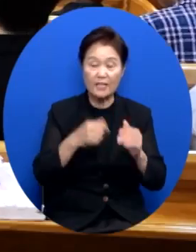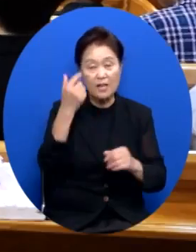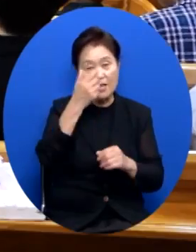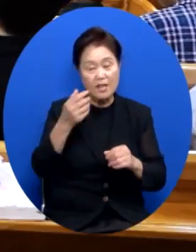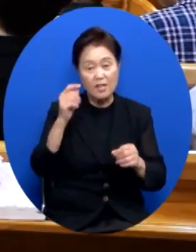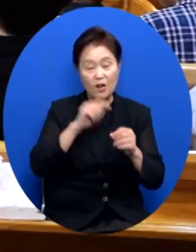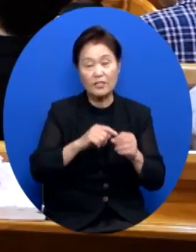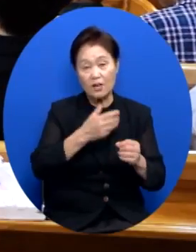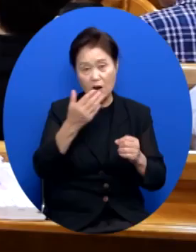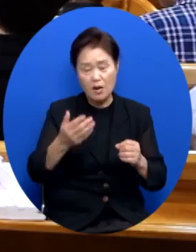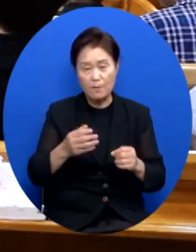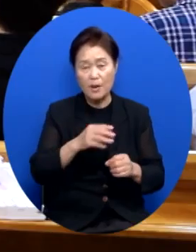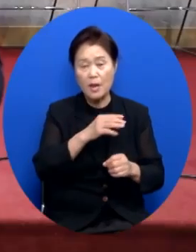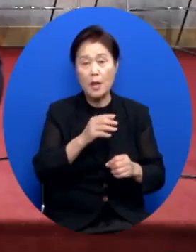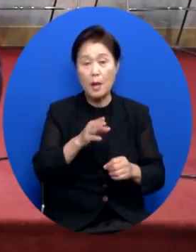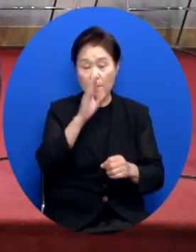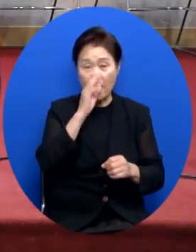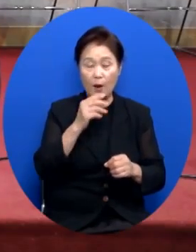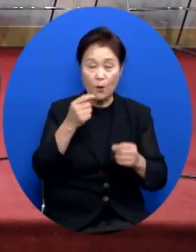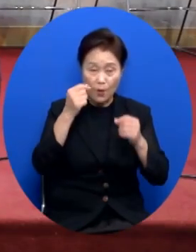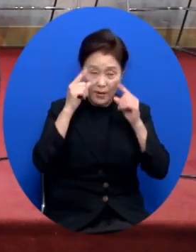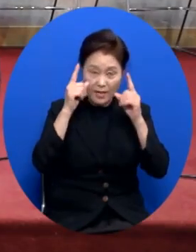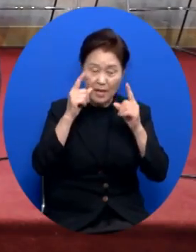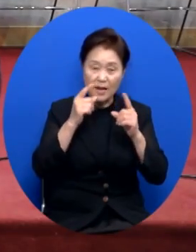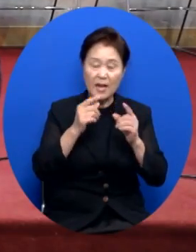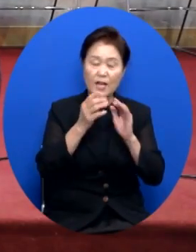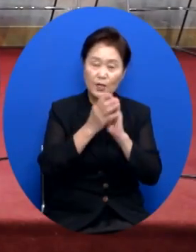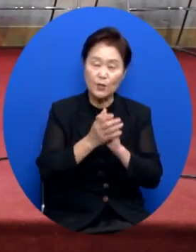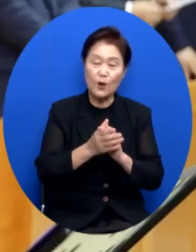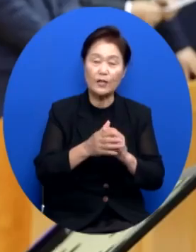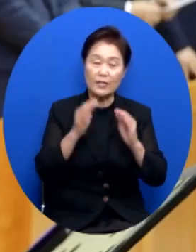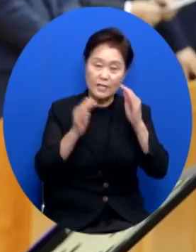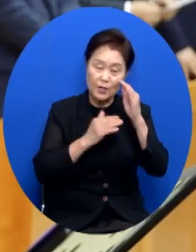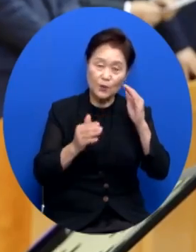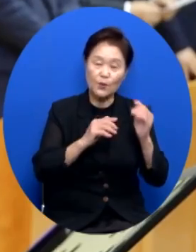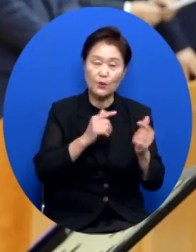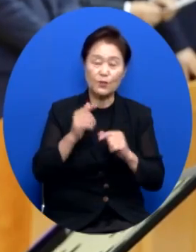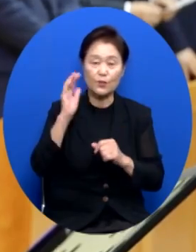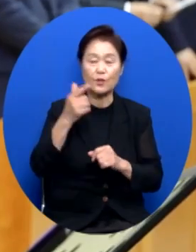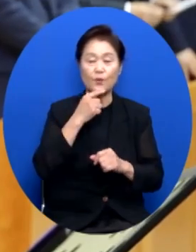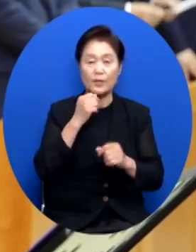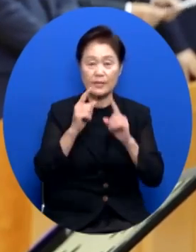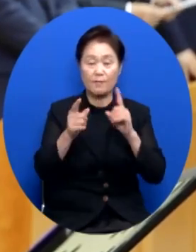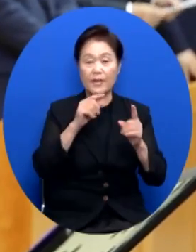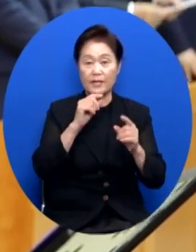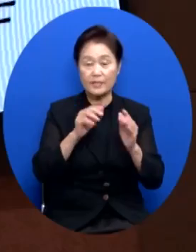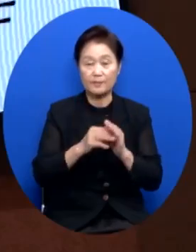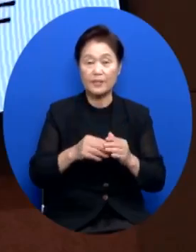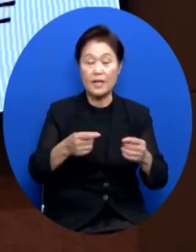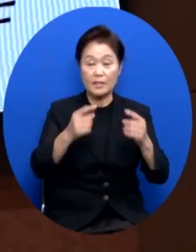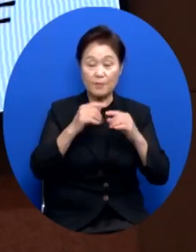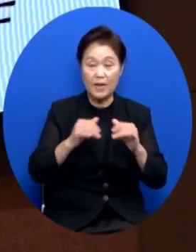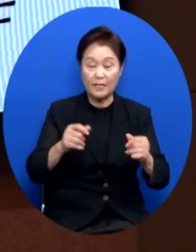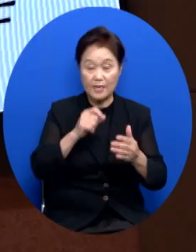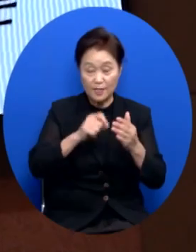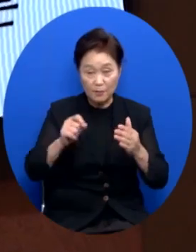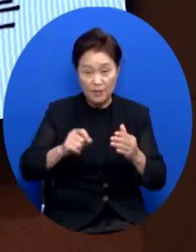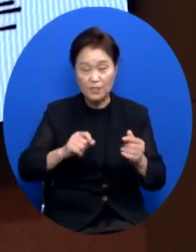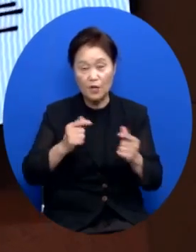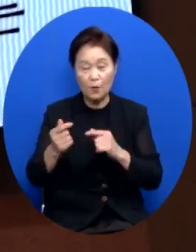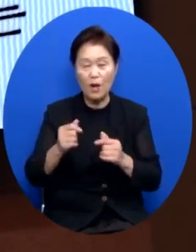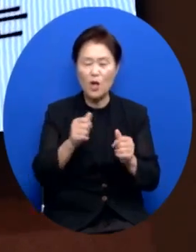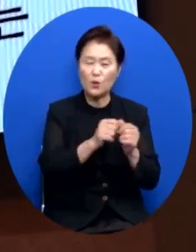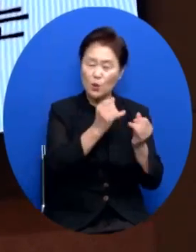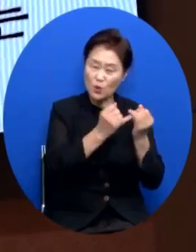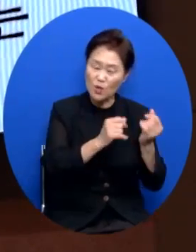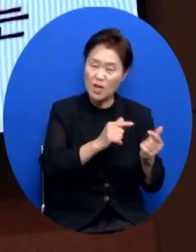바로 알아 깨어 기도하는 성도들이 될 것을 강론했습니다. 이어 참석자들은 성명서를 채택하고 동성애자들을